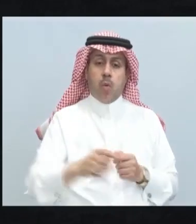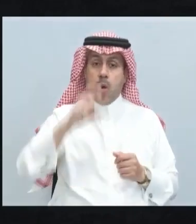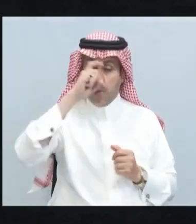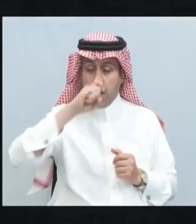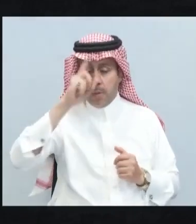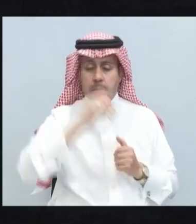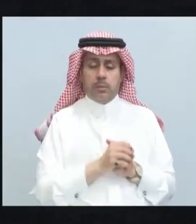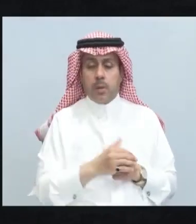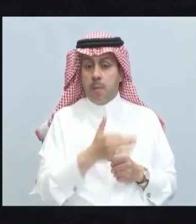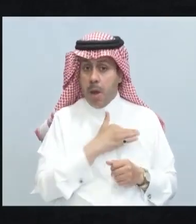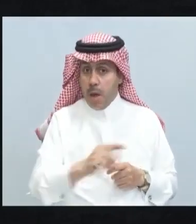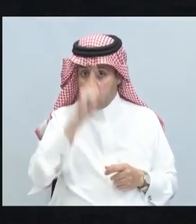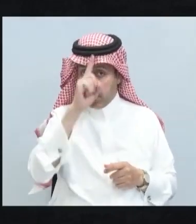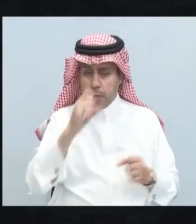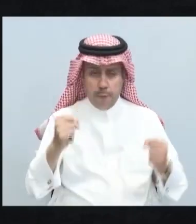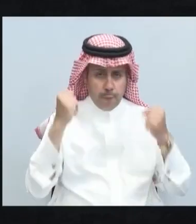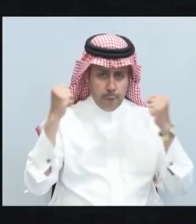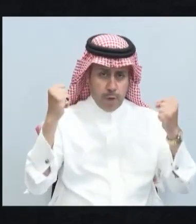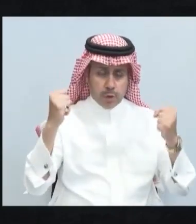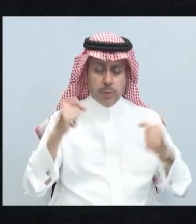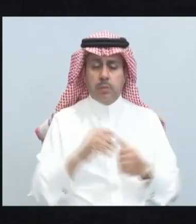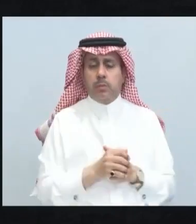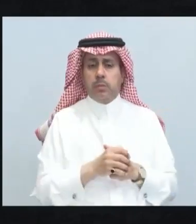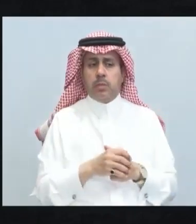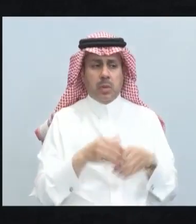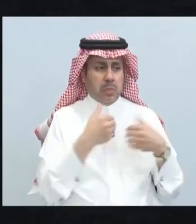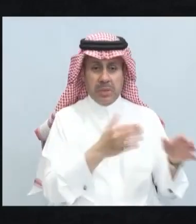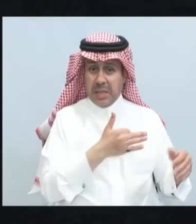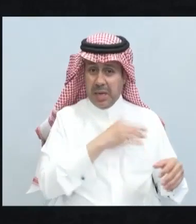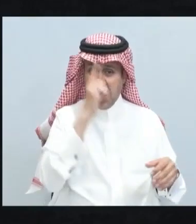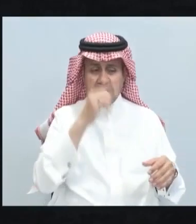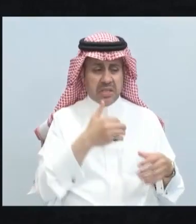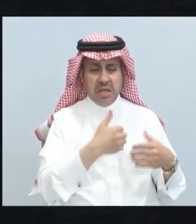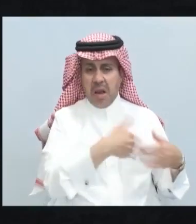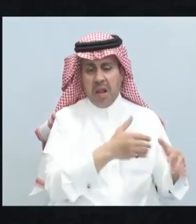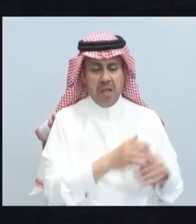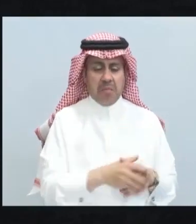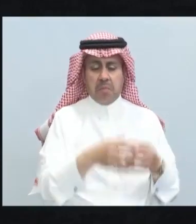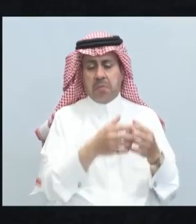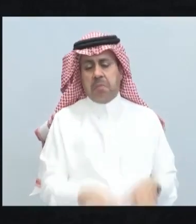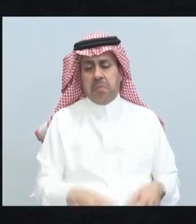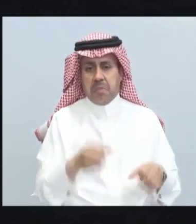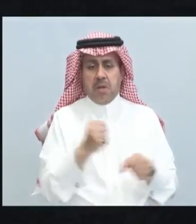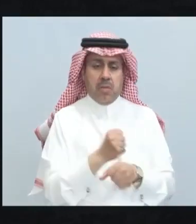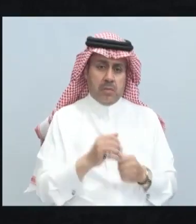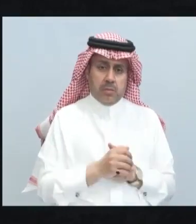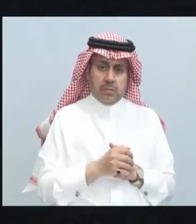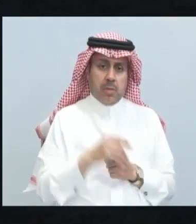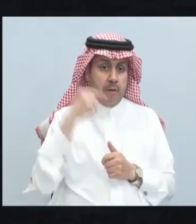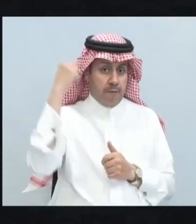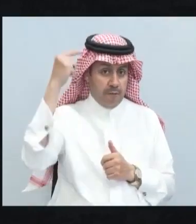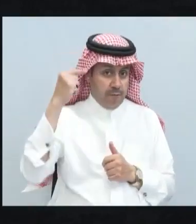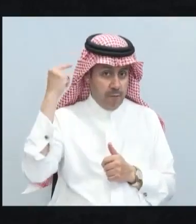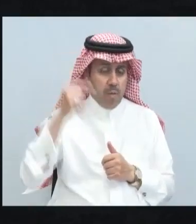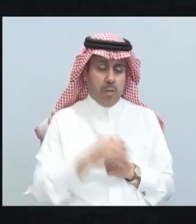بذلك فمن اخلص نجح وفلح ومن ترك الاخلاص وراءه قد حبط عمله لذلك لاحظوا معي الامام